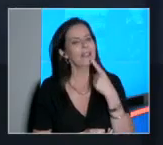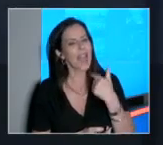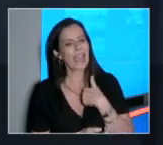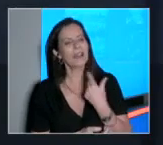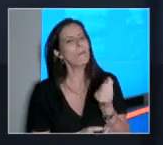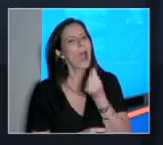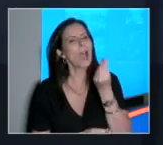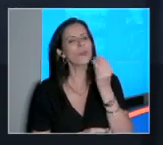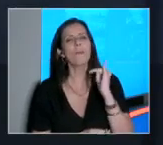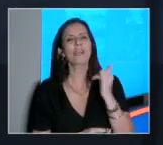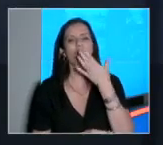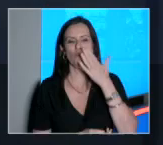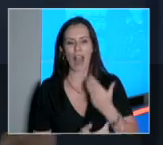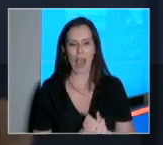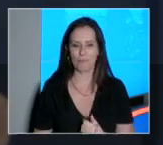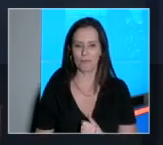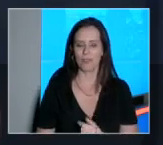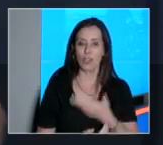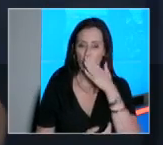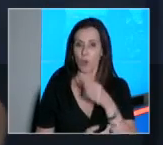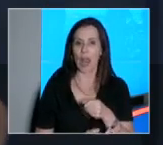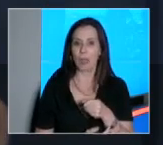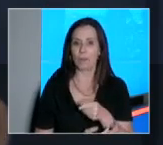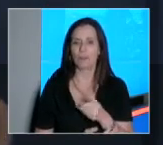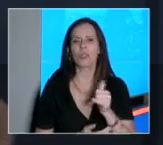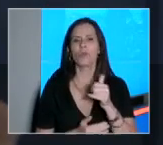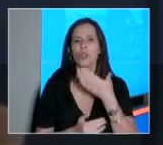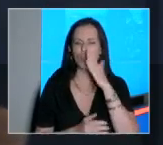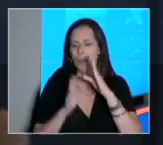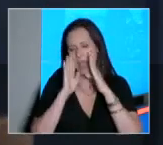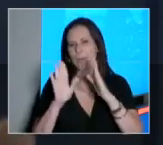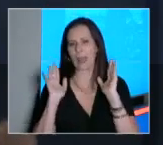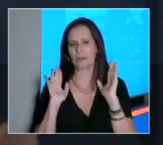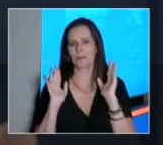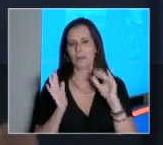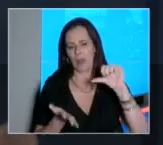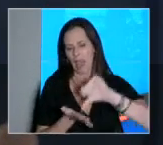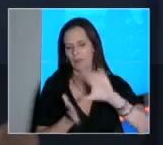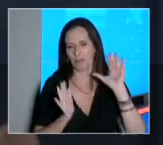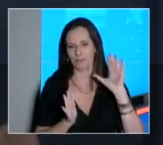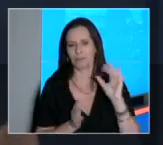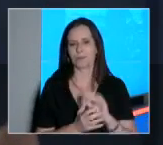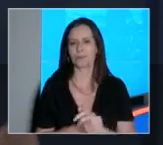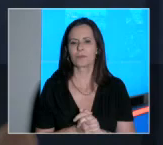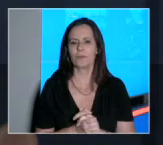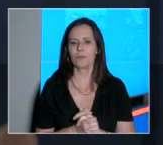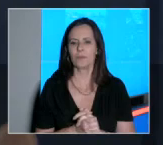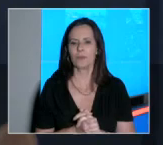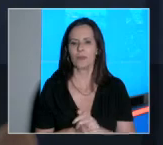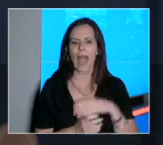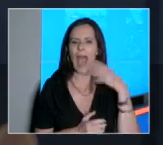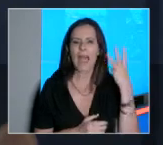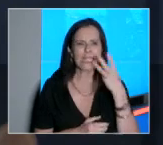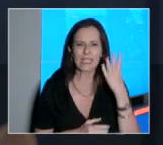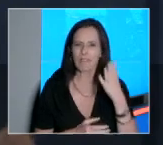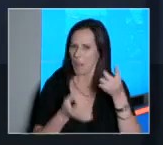תן לי טעימה ממה ירושלים מסמנת. קודם כל, ירושלים זה נאמנות. ירושלמים הם נאמנים. לעיר שלהם. נאמנים לעיר שלהם. השפה שלהם